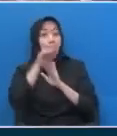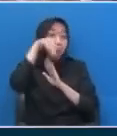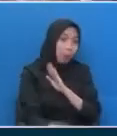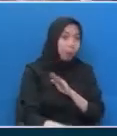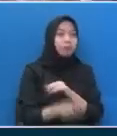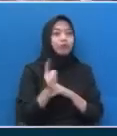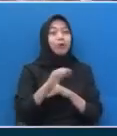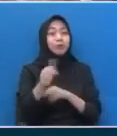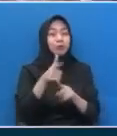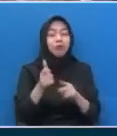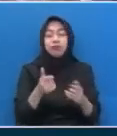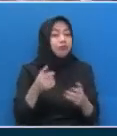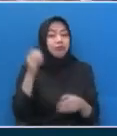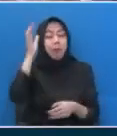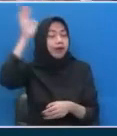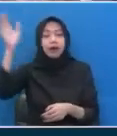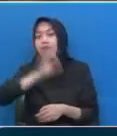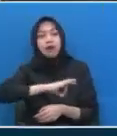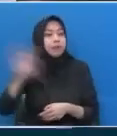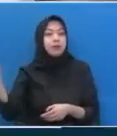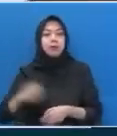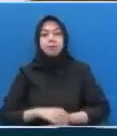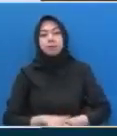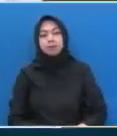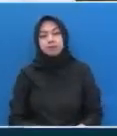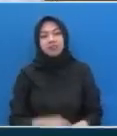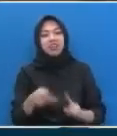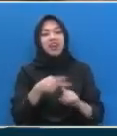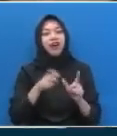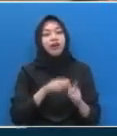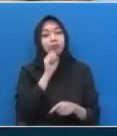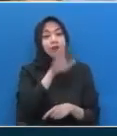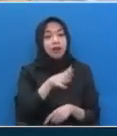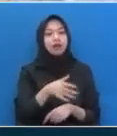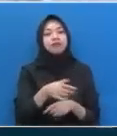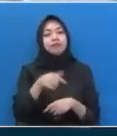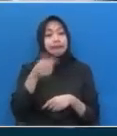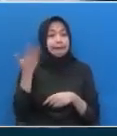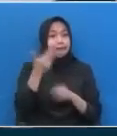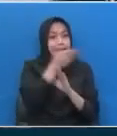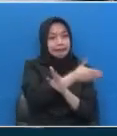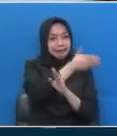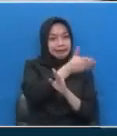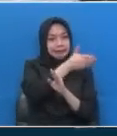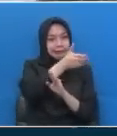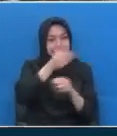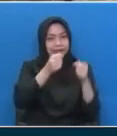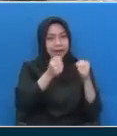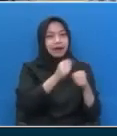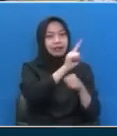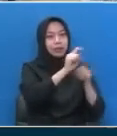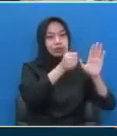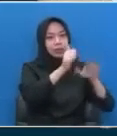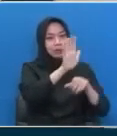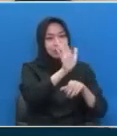pembunuhan Brigadir Yosua shampo menyampaikan ia telah ditahan selama 165 hari ia